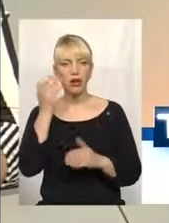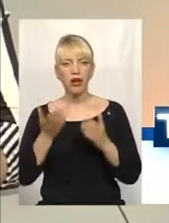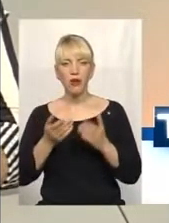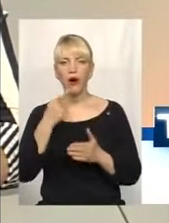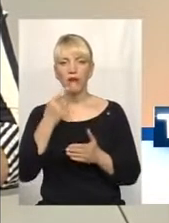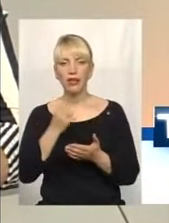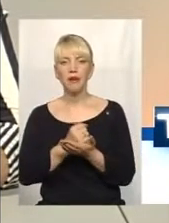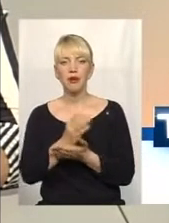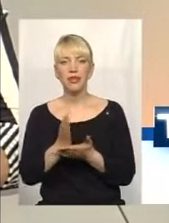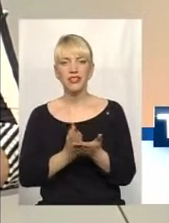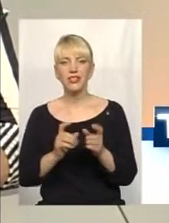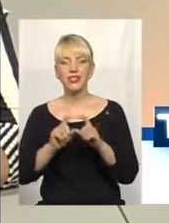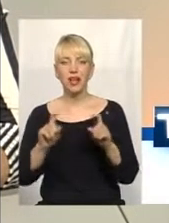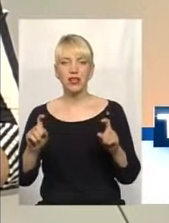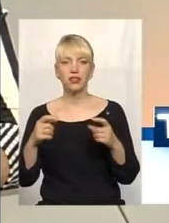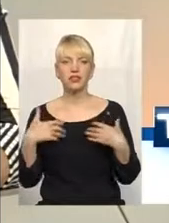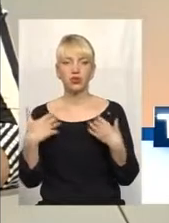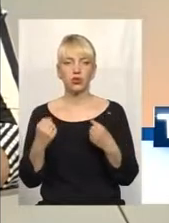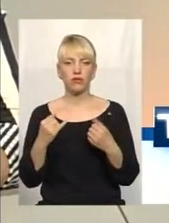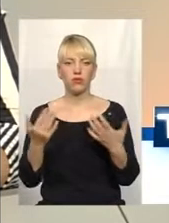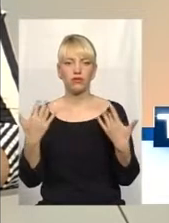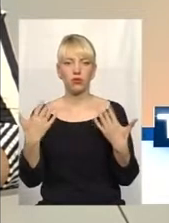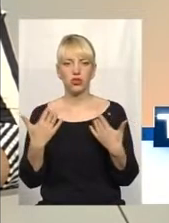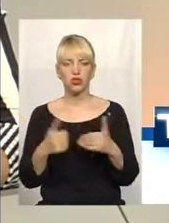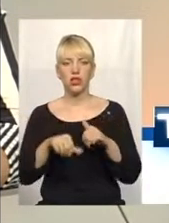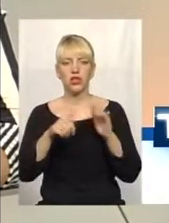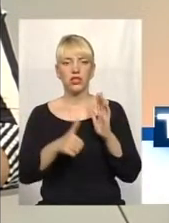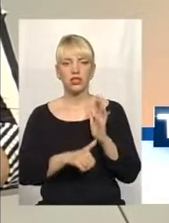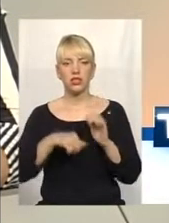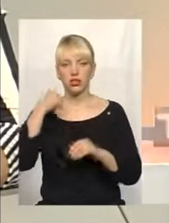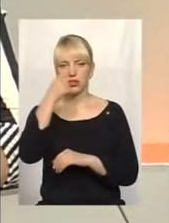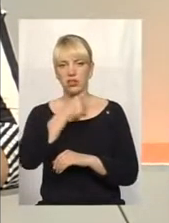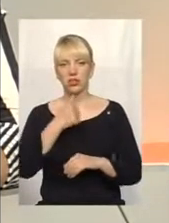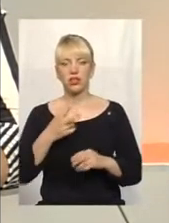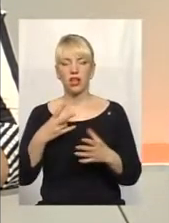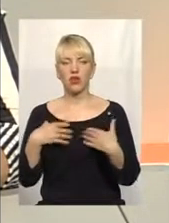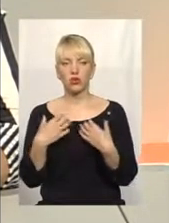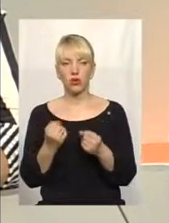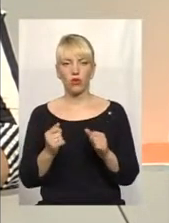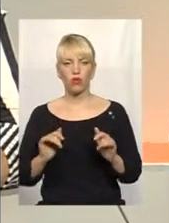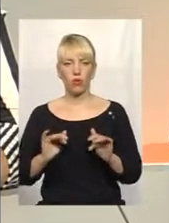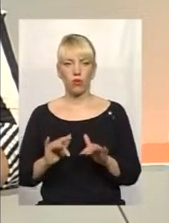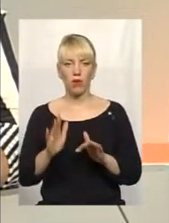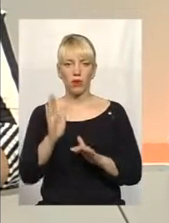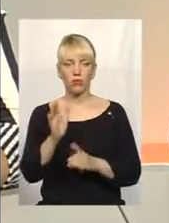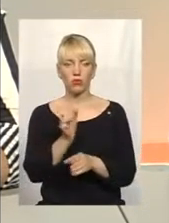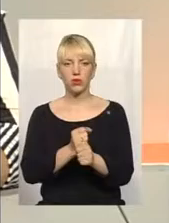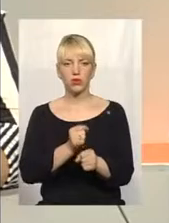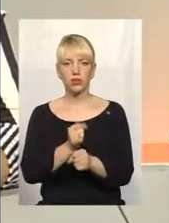мережу закладів оздоровлення та відпочинку, то на 2016 рік, на оздоровчу кампанію 2016 року, будуть